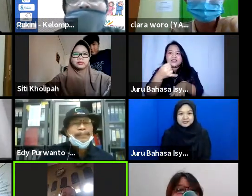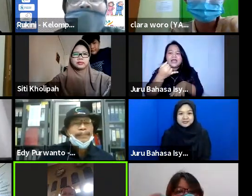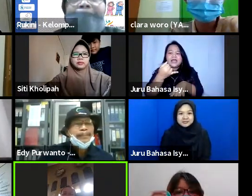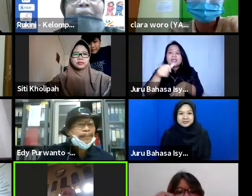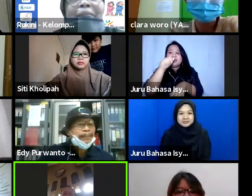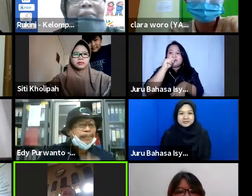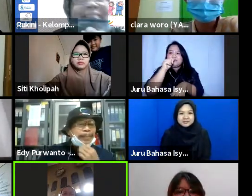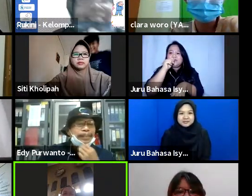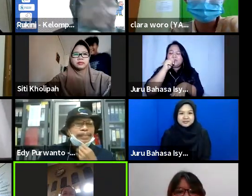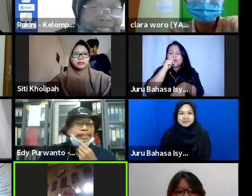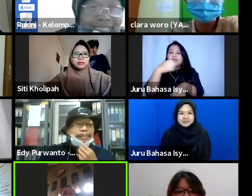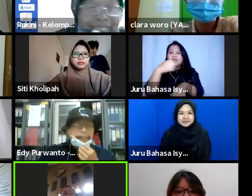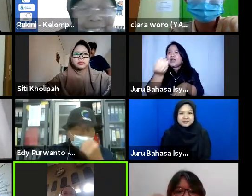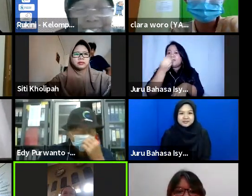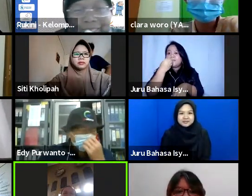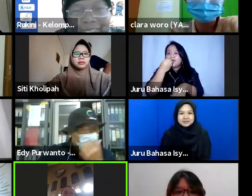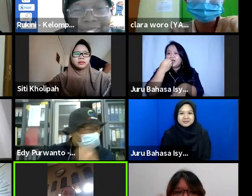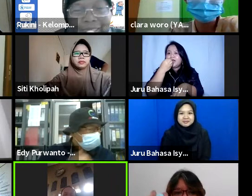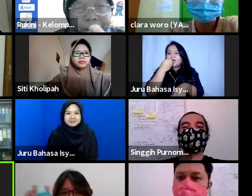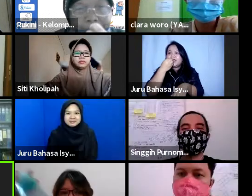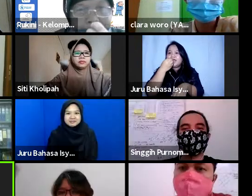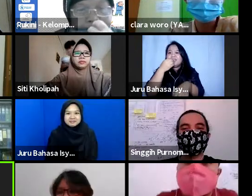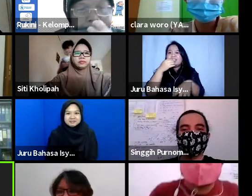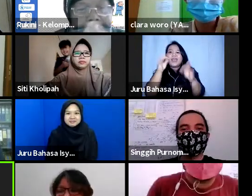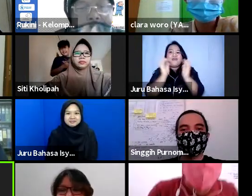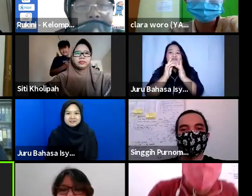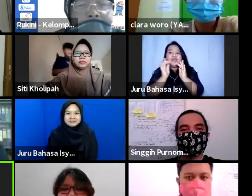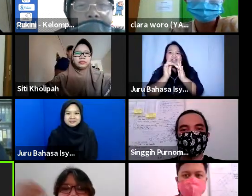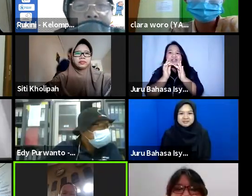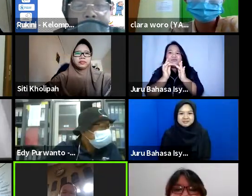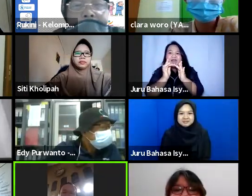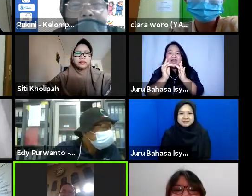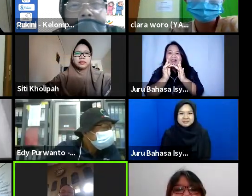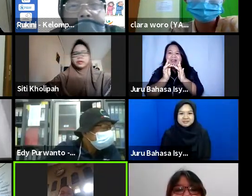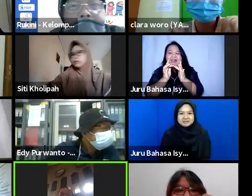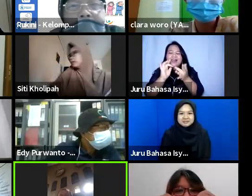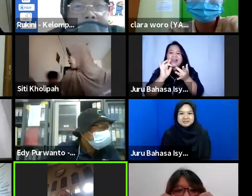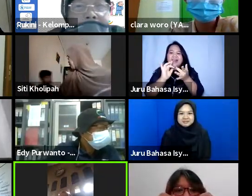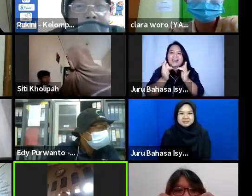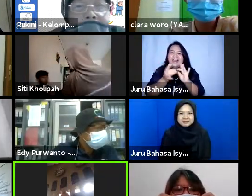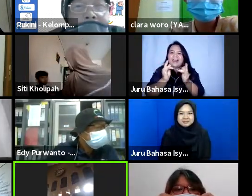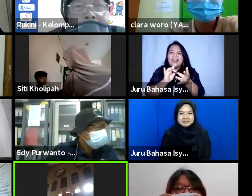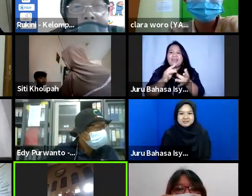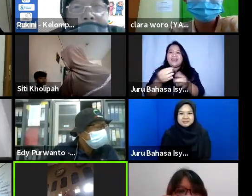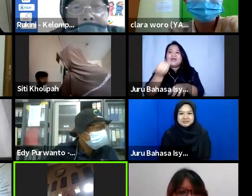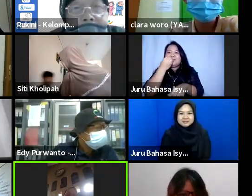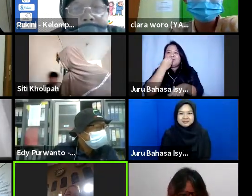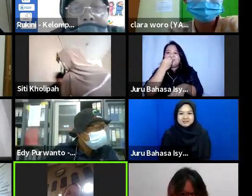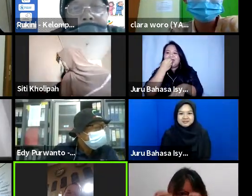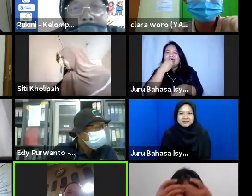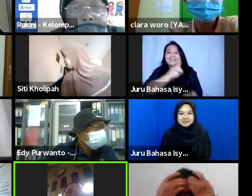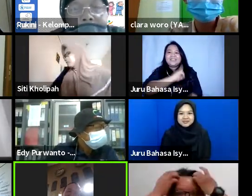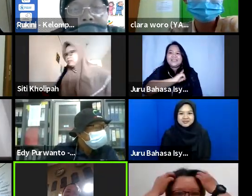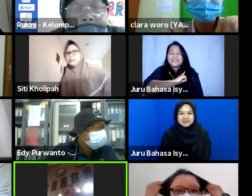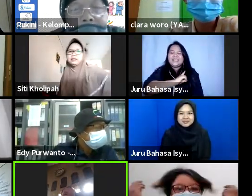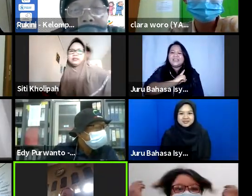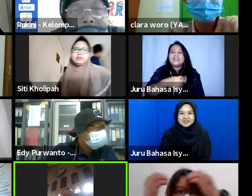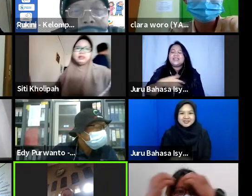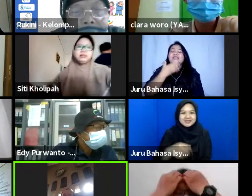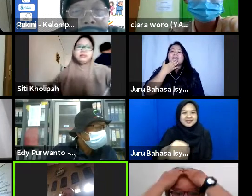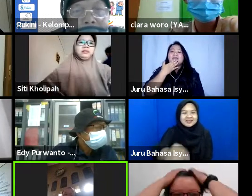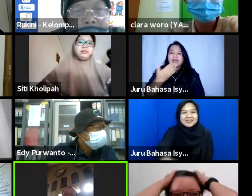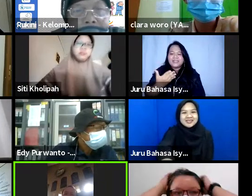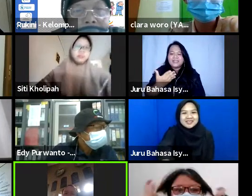dan makanannya pun secara virtual dan Anda meminum makanan dan memakan makanan Anda sendiri terima kasih